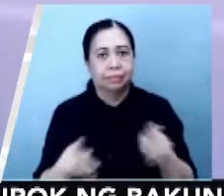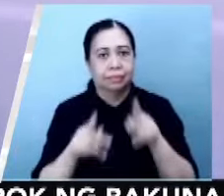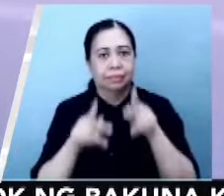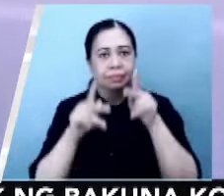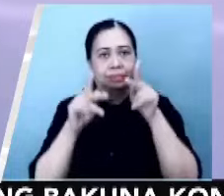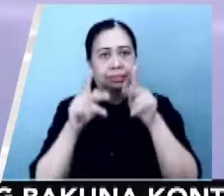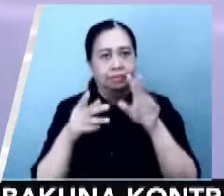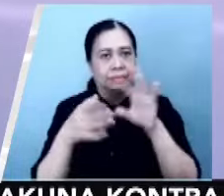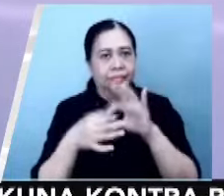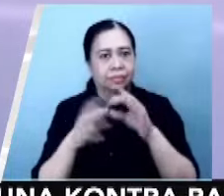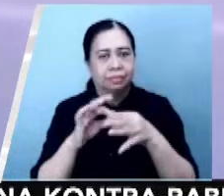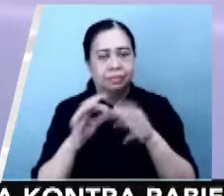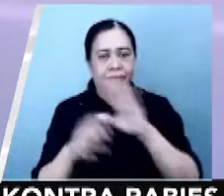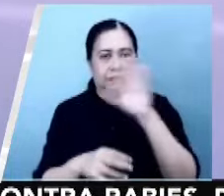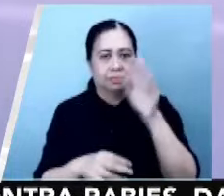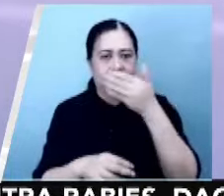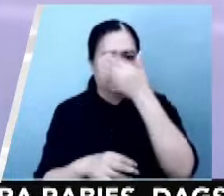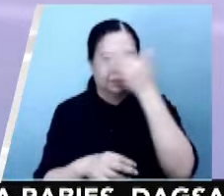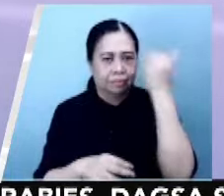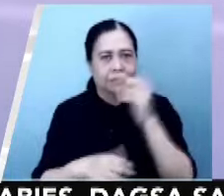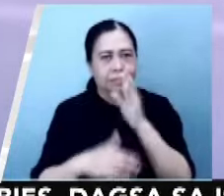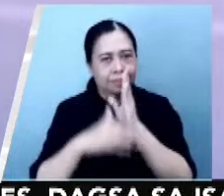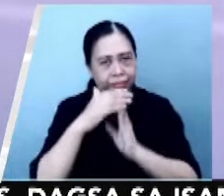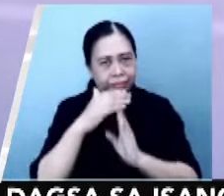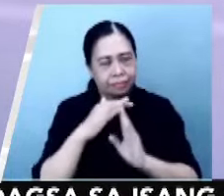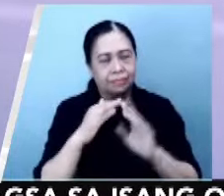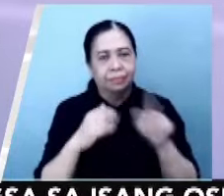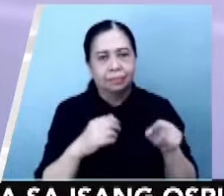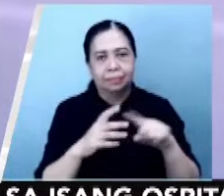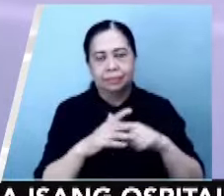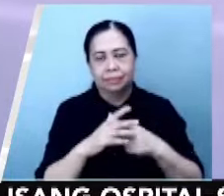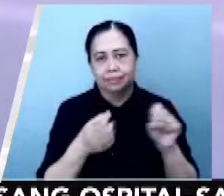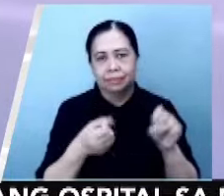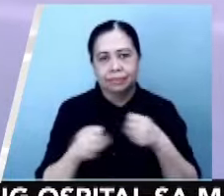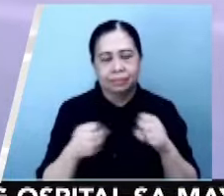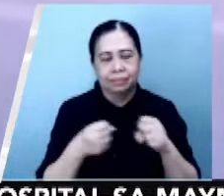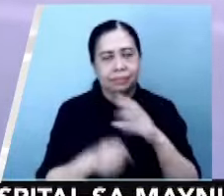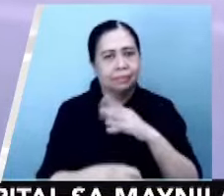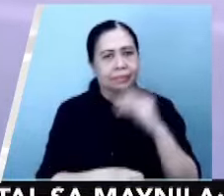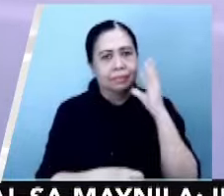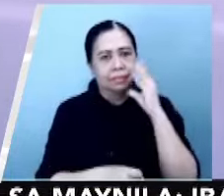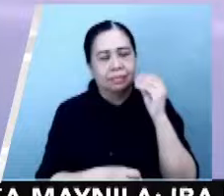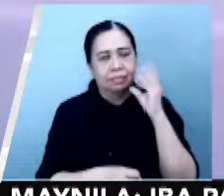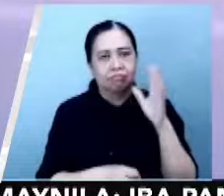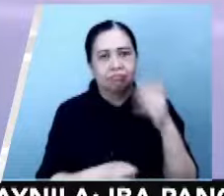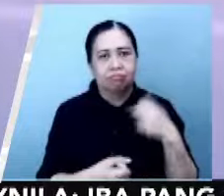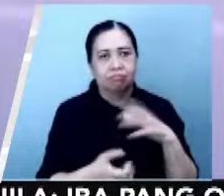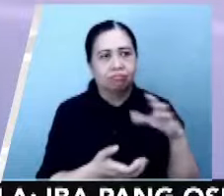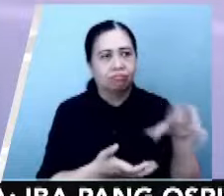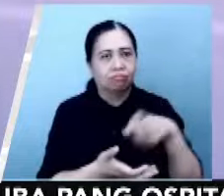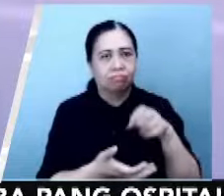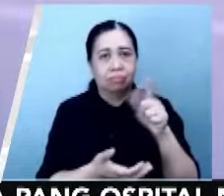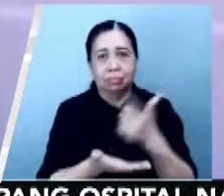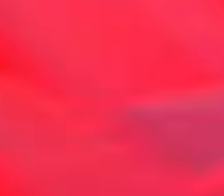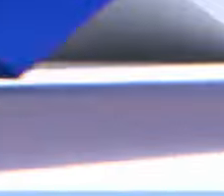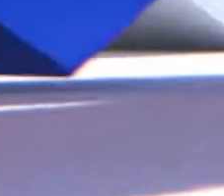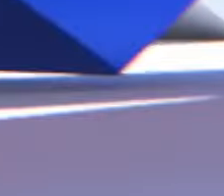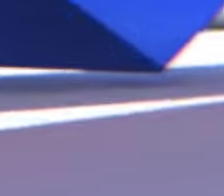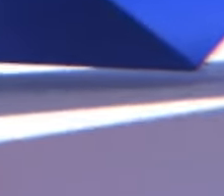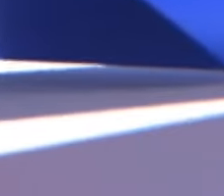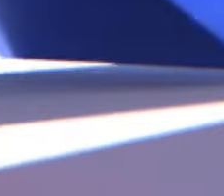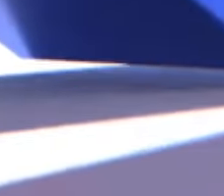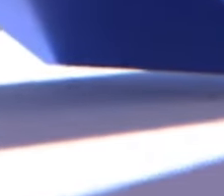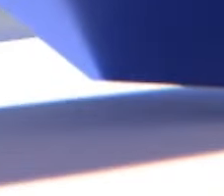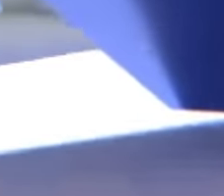niya nalilimutan ang payak na simula sa sports at ang karanasang mga lakal ng basura roon. Nakatutok si JP Soriano.